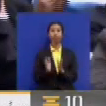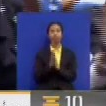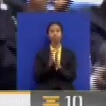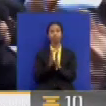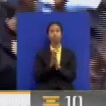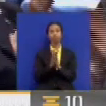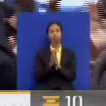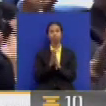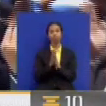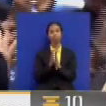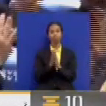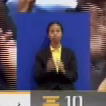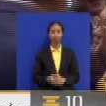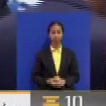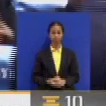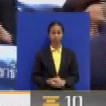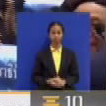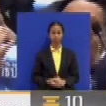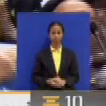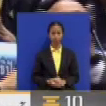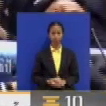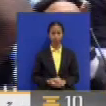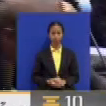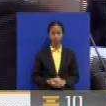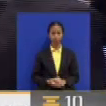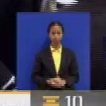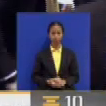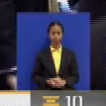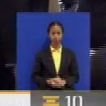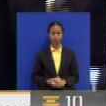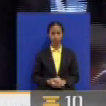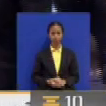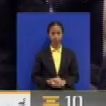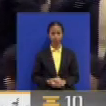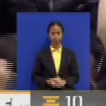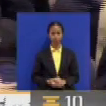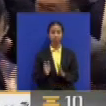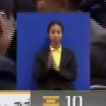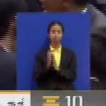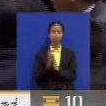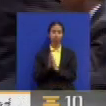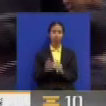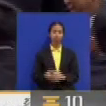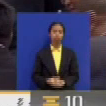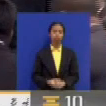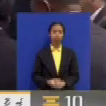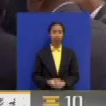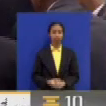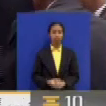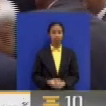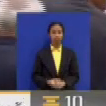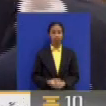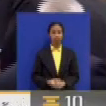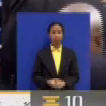30-40 คนเนี่ยนะเอ็นเอียงมาทางนี้บ้างแล้วคุณจะรู้ได้ไงว่าในพักหามลุงเนี่ยนะนี่เขานับเสร็จ